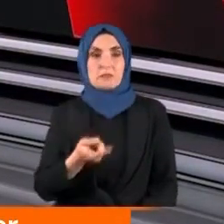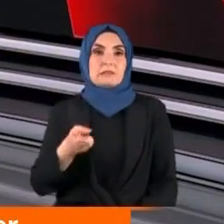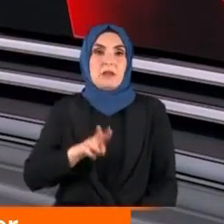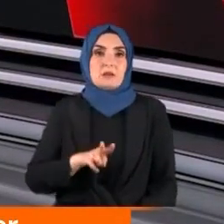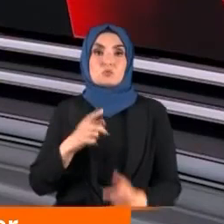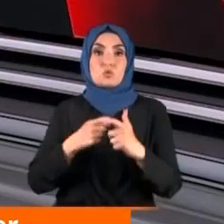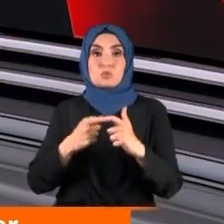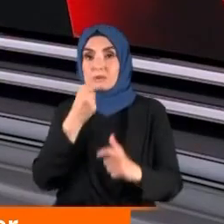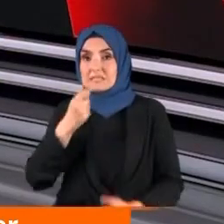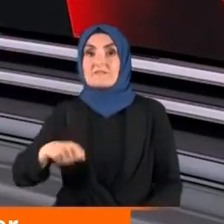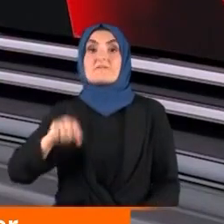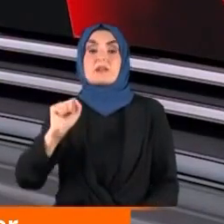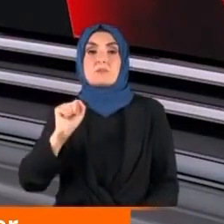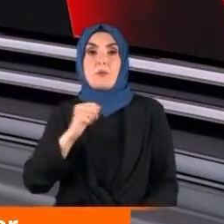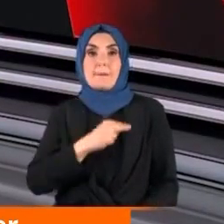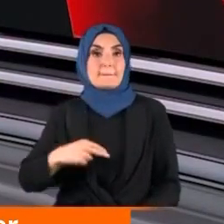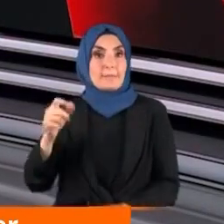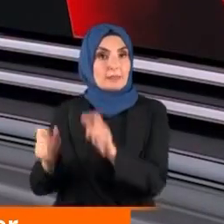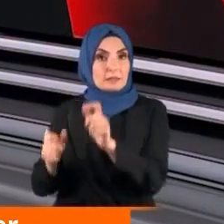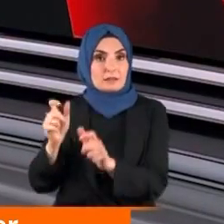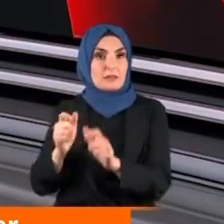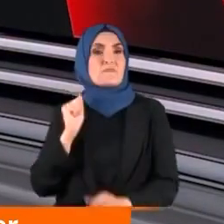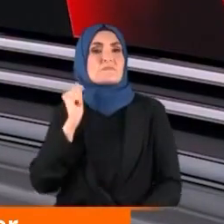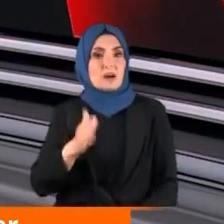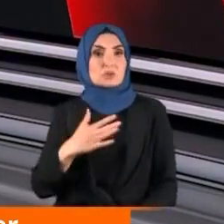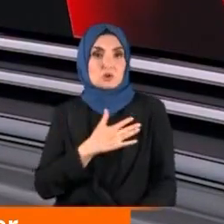verilmeyen belediyelerin çoğunun CHP'li olduğu da ortaya çıktı.